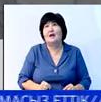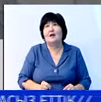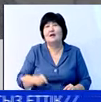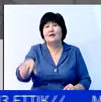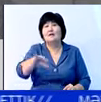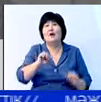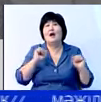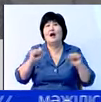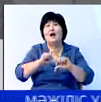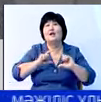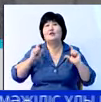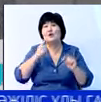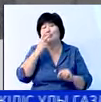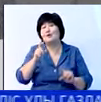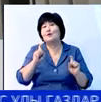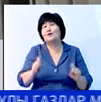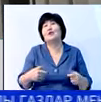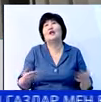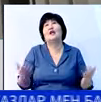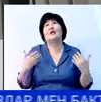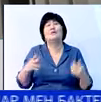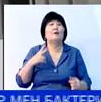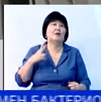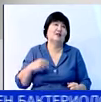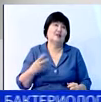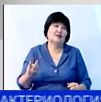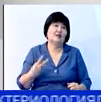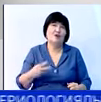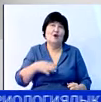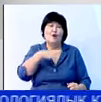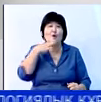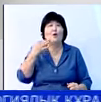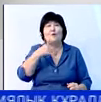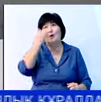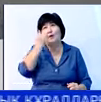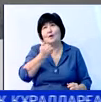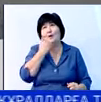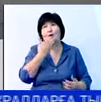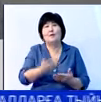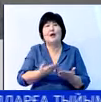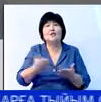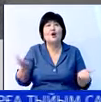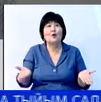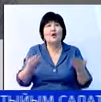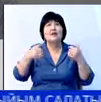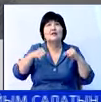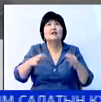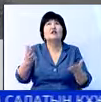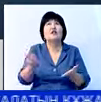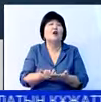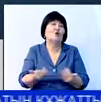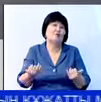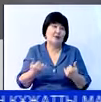стадионға барып, отырып келдік демалып қызыммен. Көп-көп рахмет. Мәселені көтеріп, шешімін таап